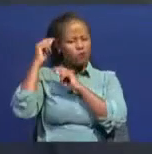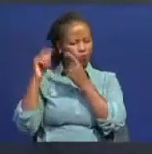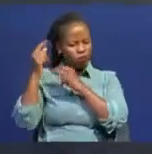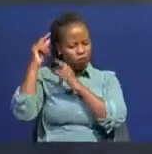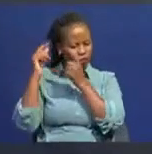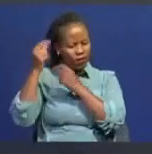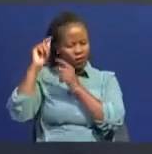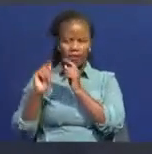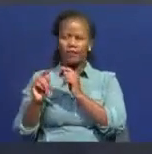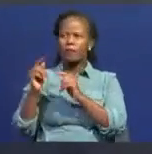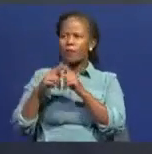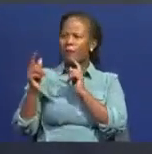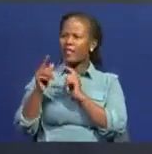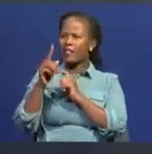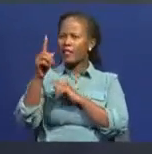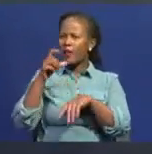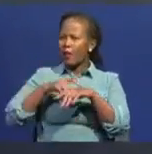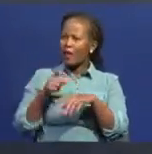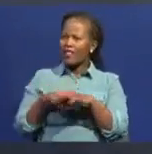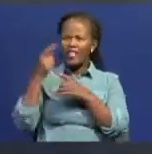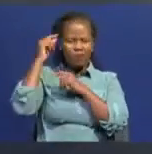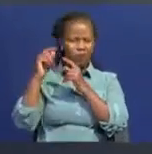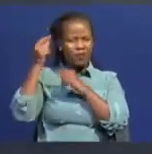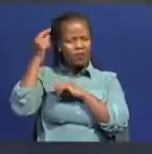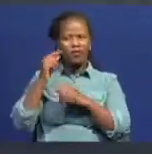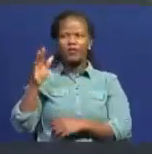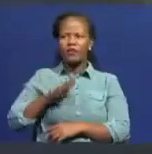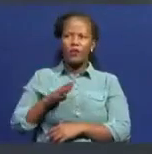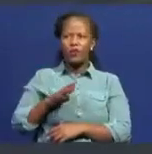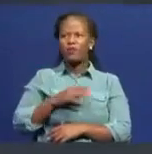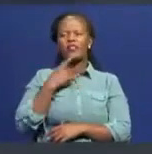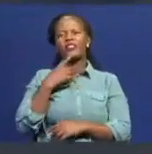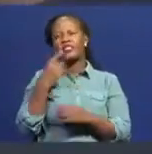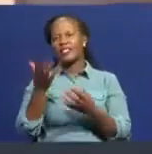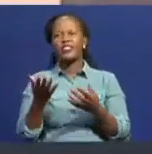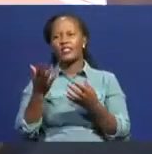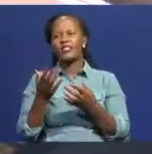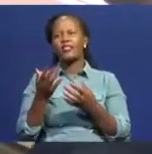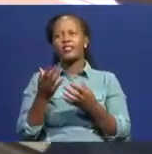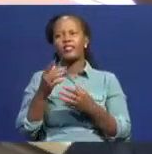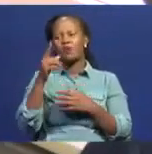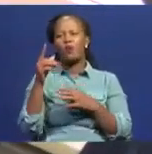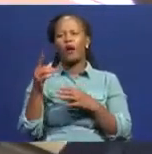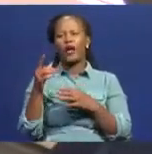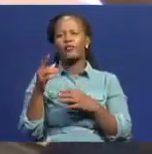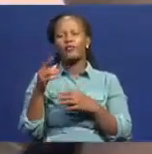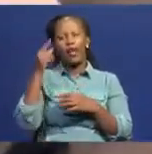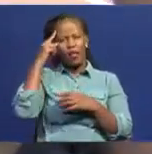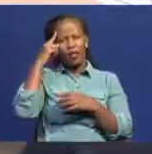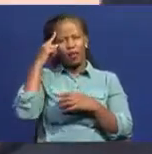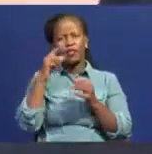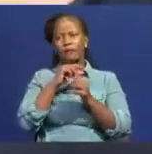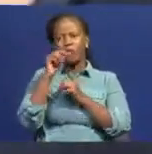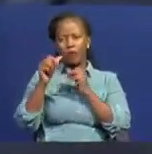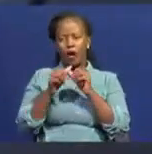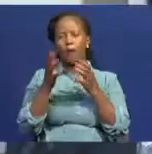happen siku moja nikisonga mama nikabweka nikasema hapana. And then hiyo salon ilikuwa na barber shop